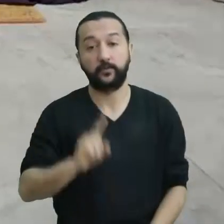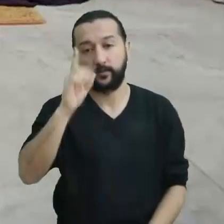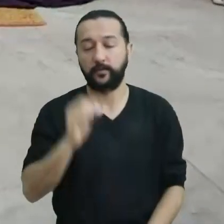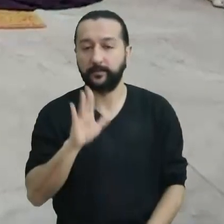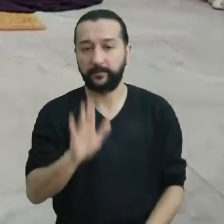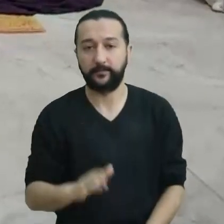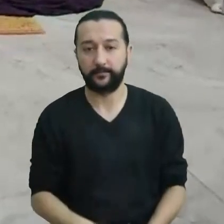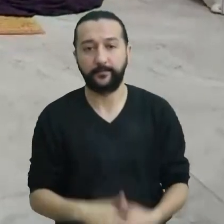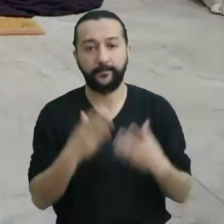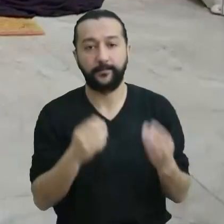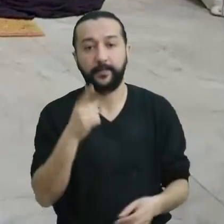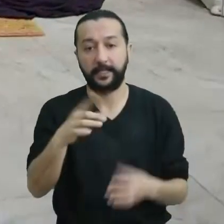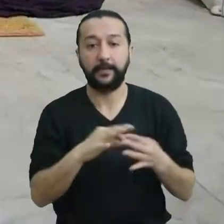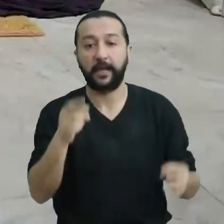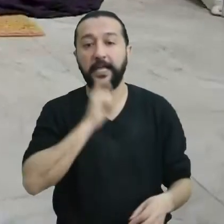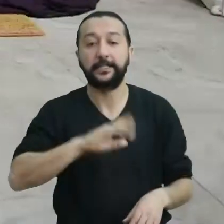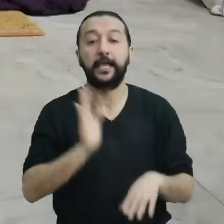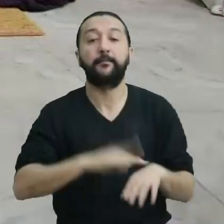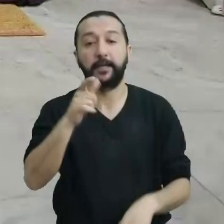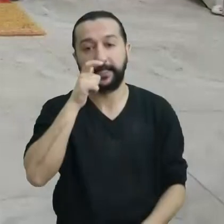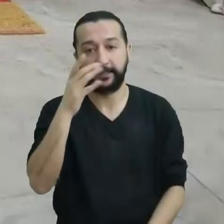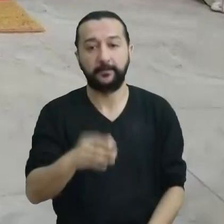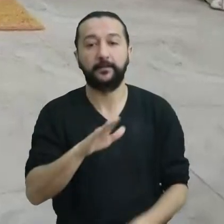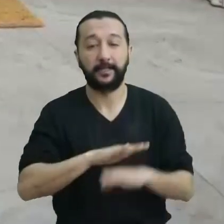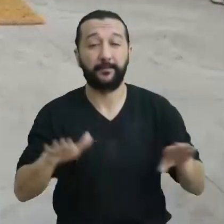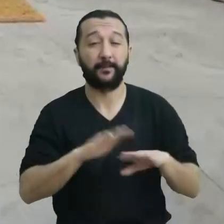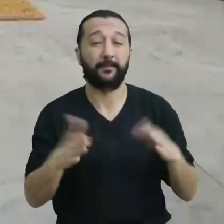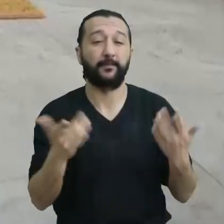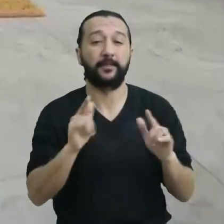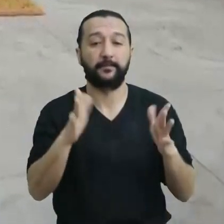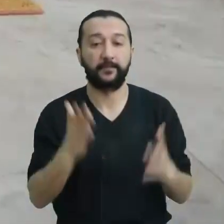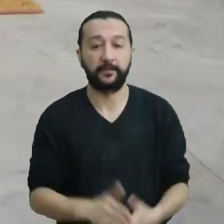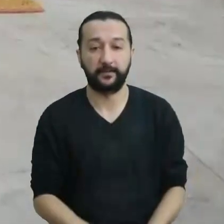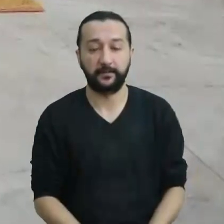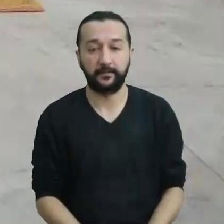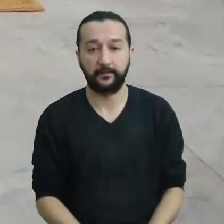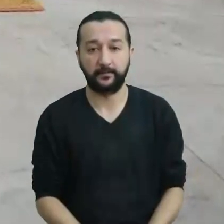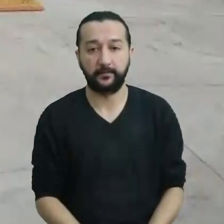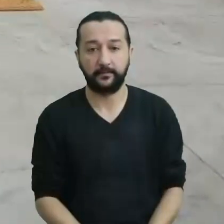çıkartayım. İpe takılma. Tamam. Nasıl takılacağım be?